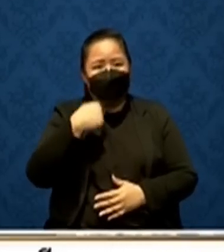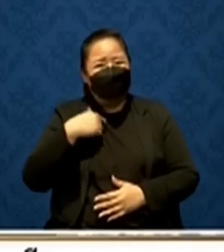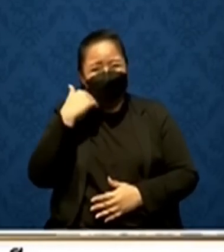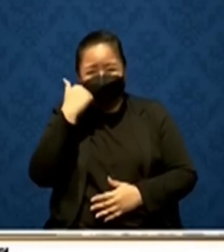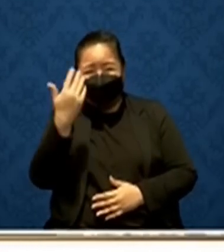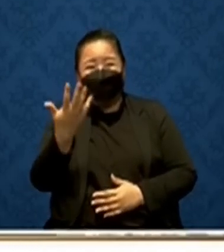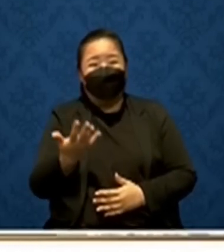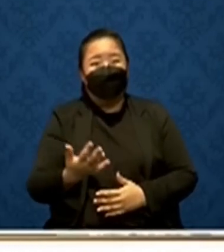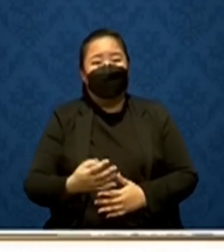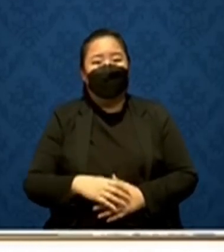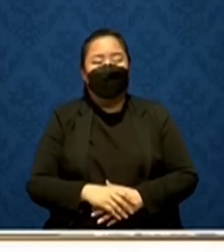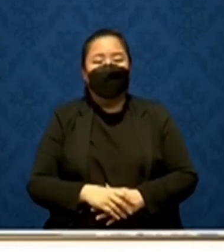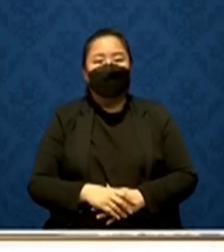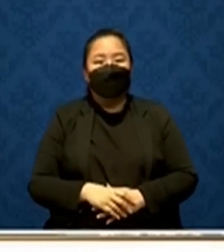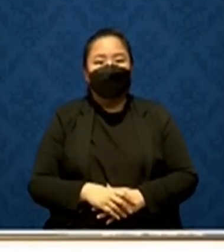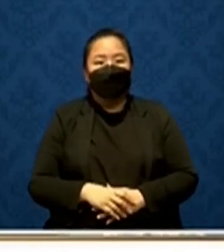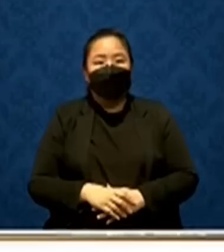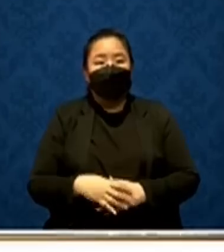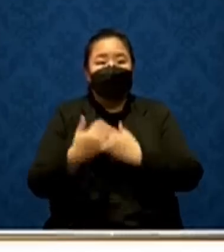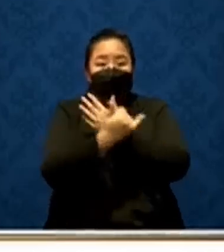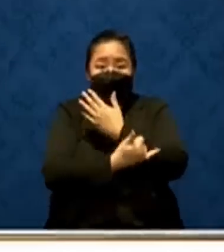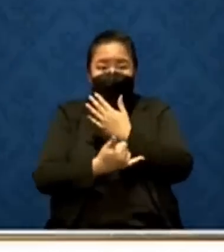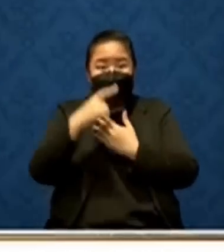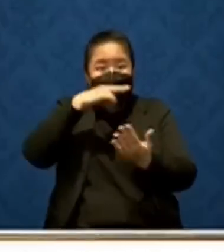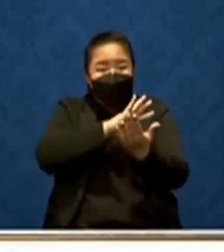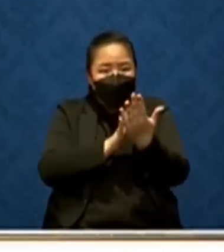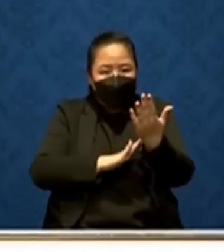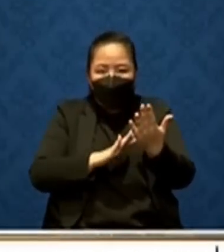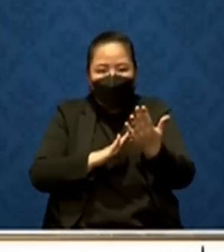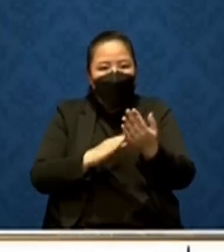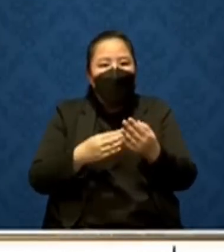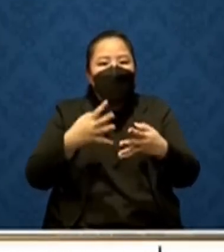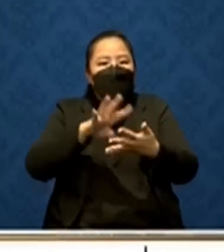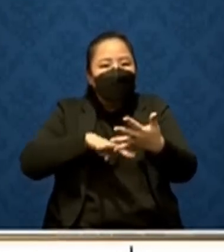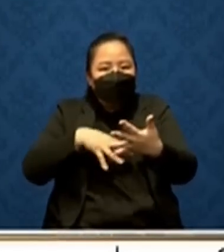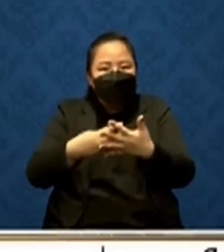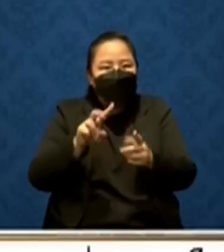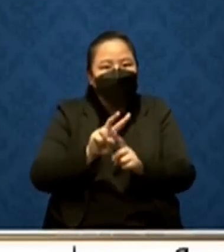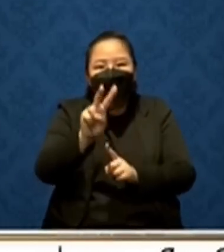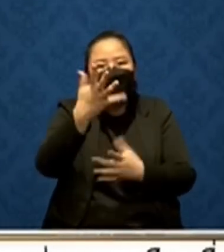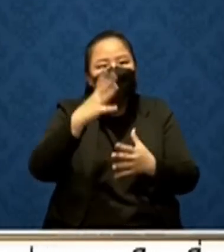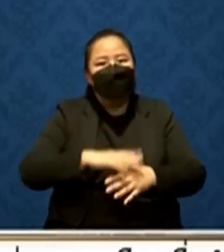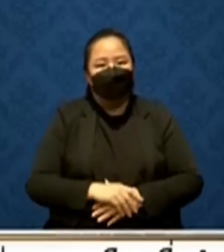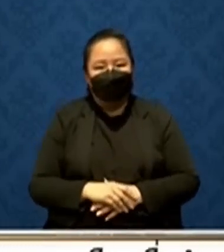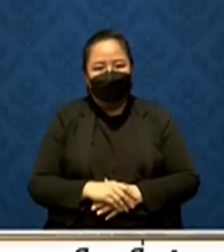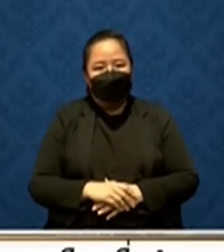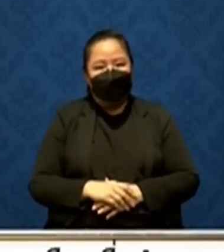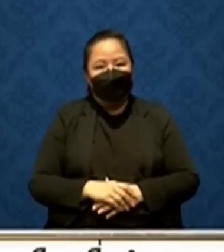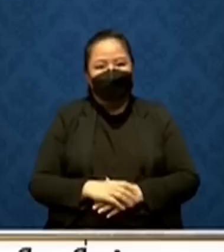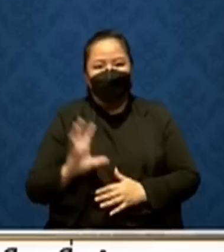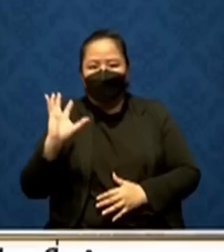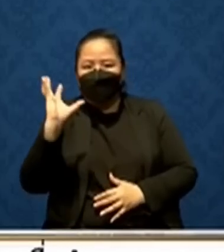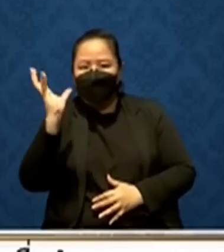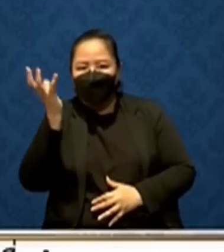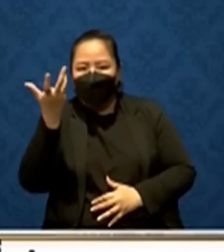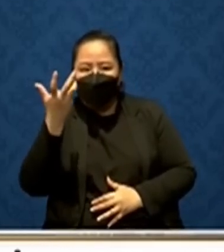ไรทั่วประเทศเราไม่มีแผน 2ลูกเราไม่มีโรคที่ 2ที่จะ